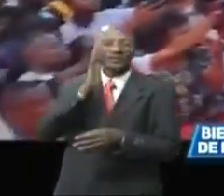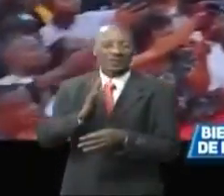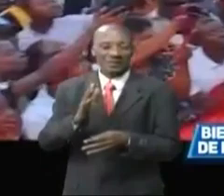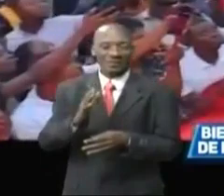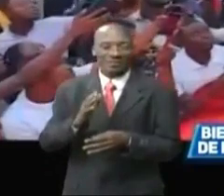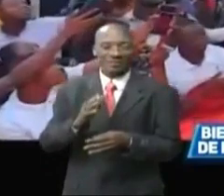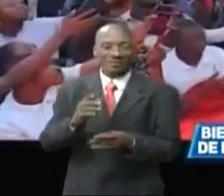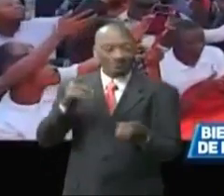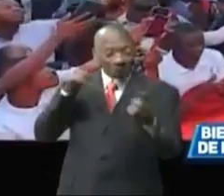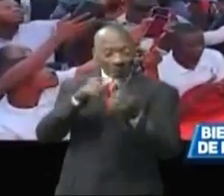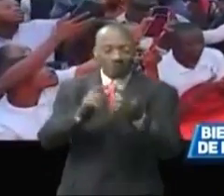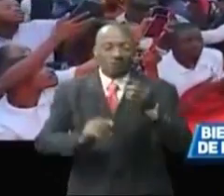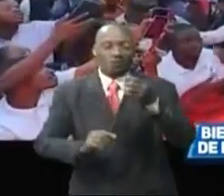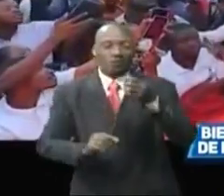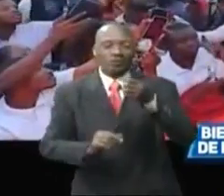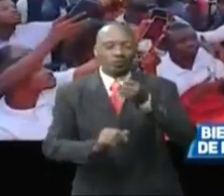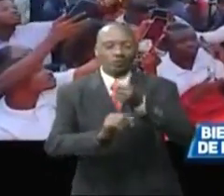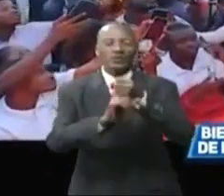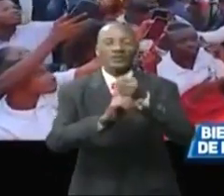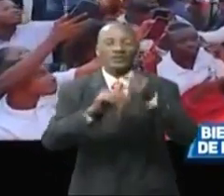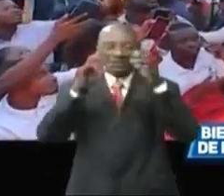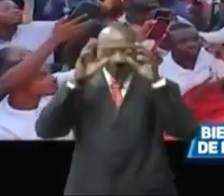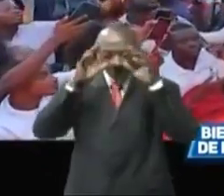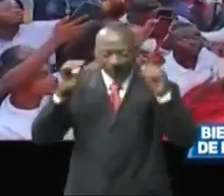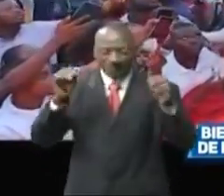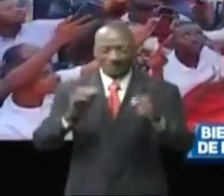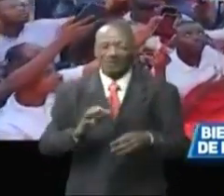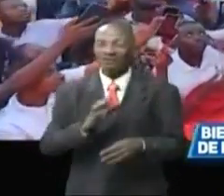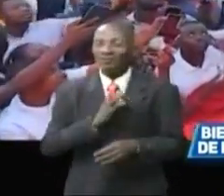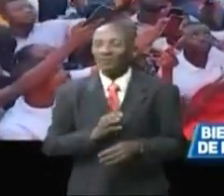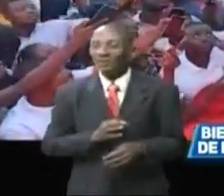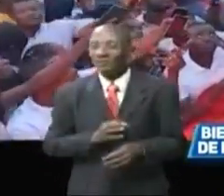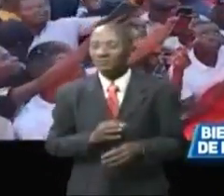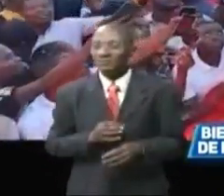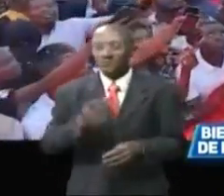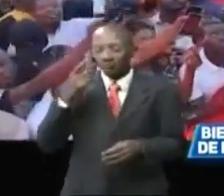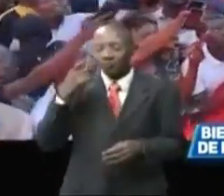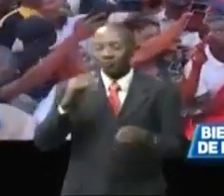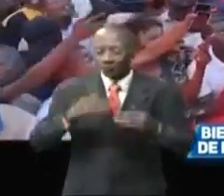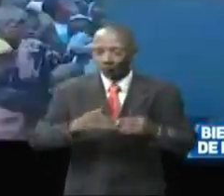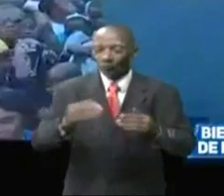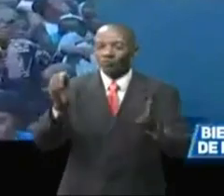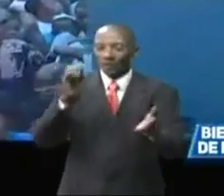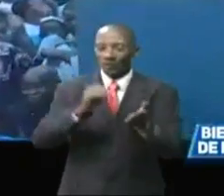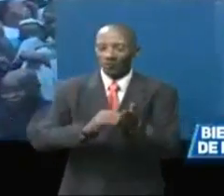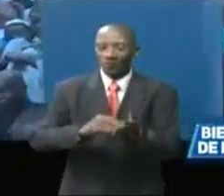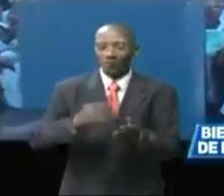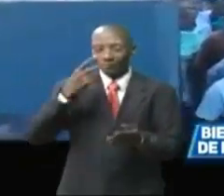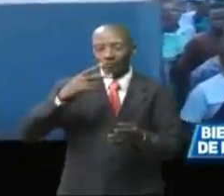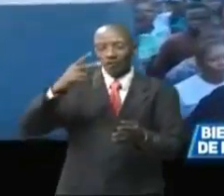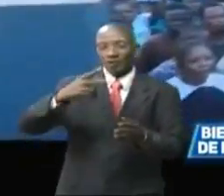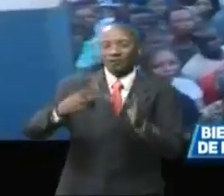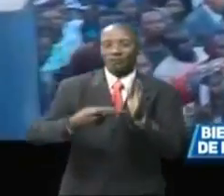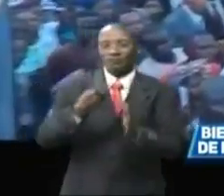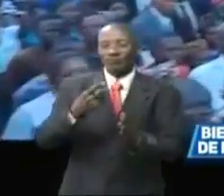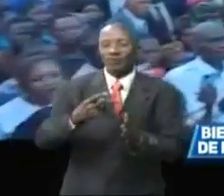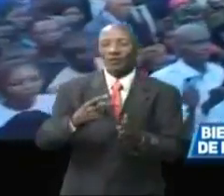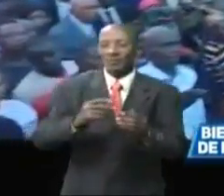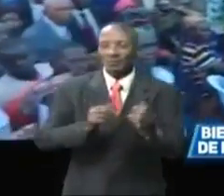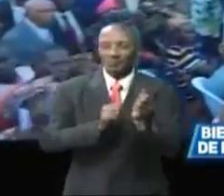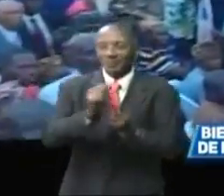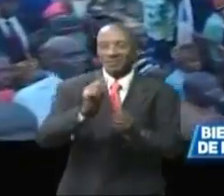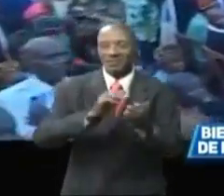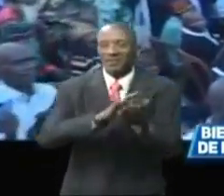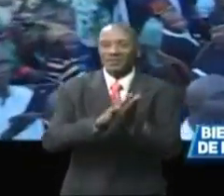publique Jean-Pierre Liaou a martelé sur la détermination du chef de l'État Félix-Antoine Tshisekedi Tshilombo qui a entrepris des réformes structurelles